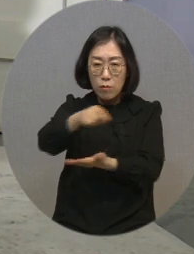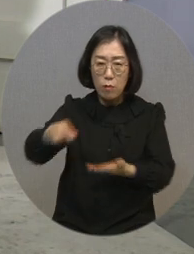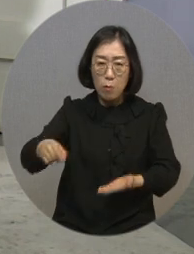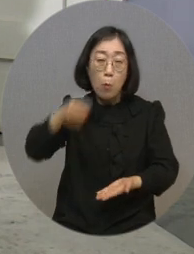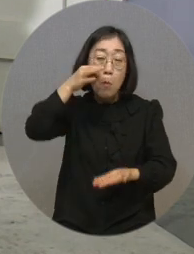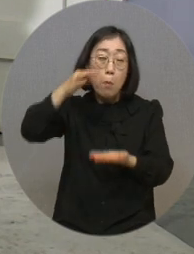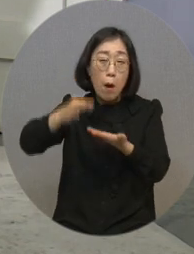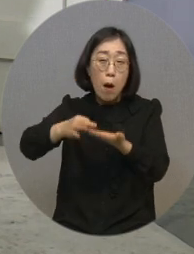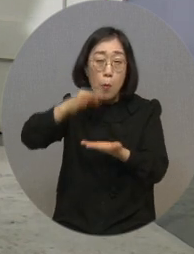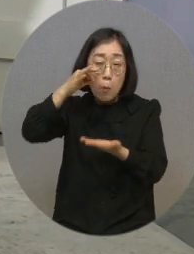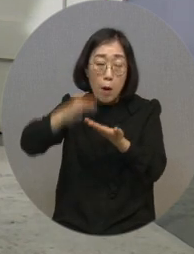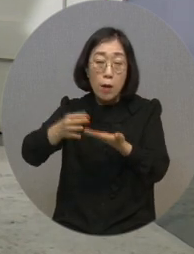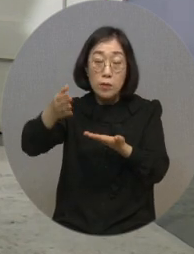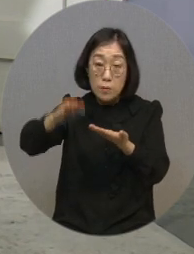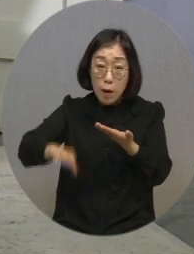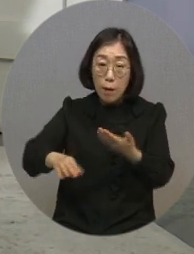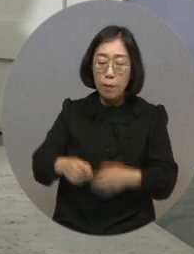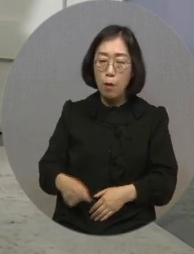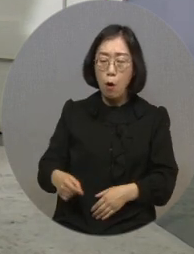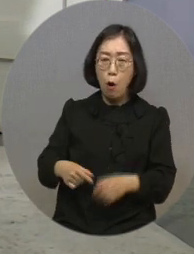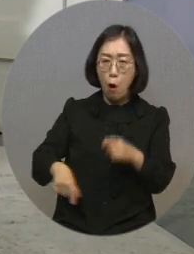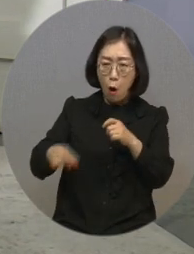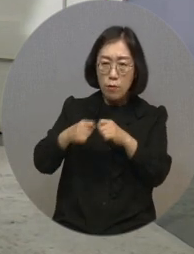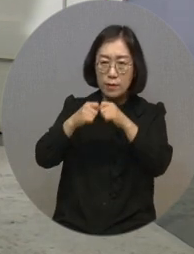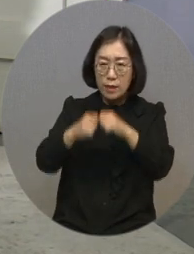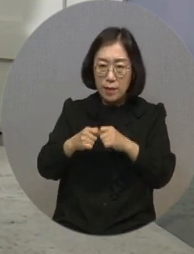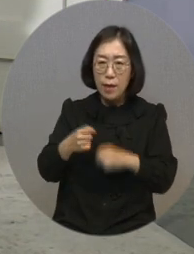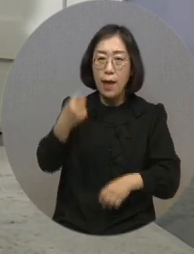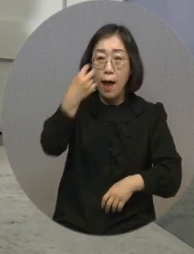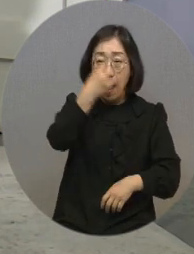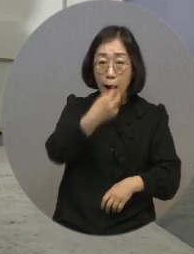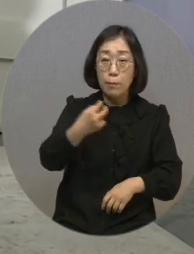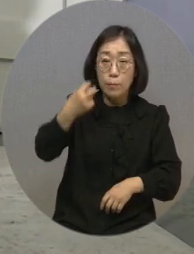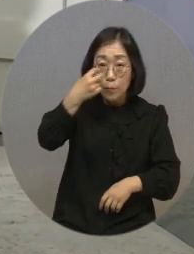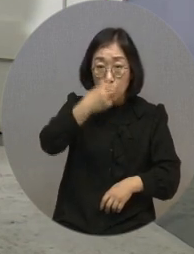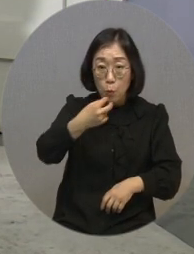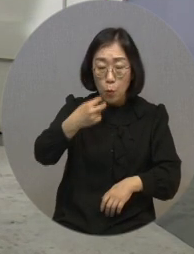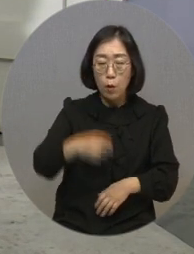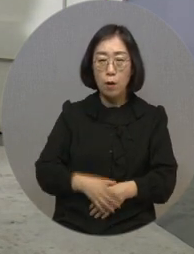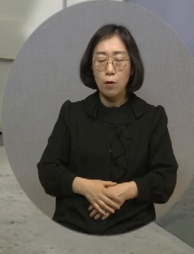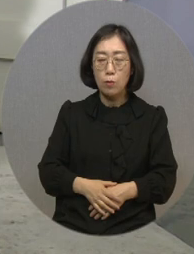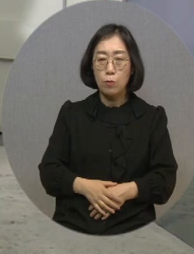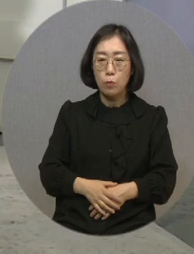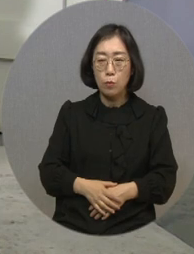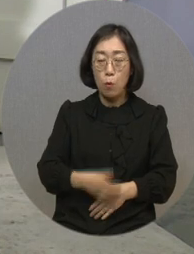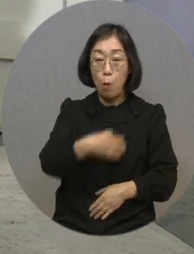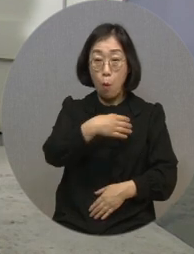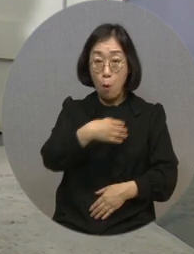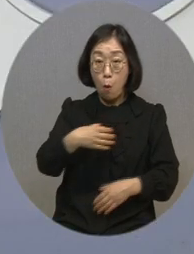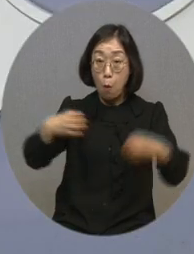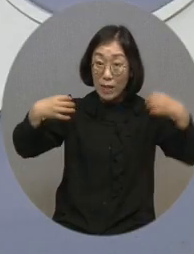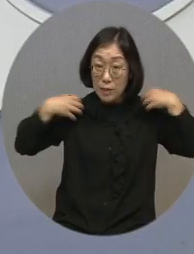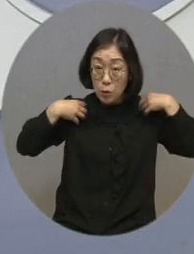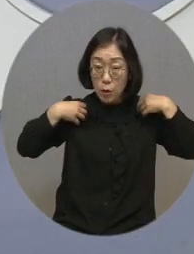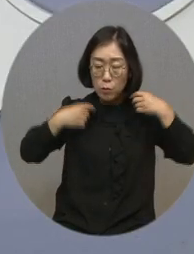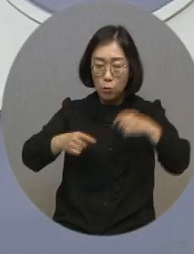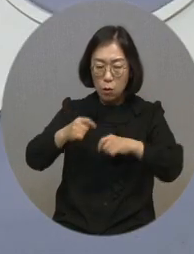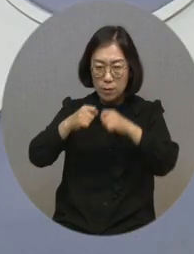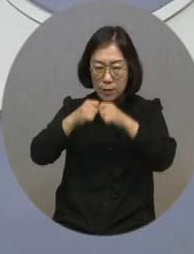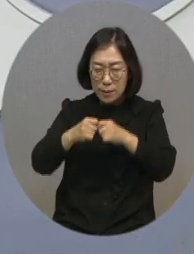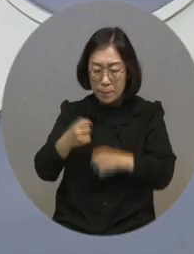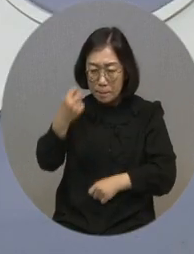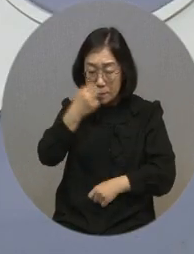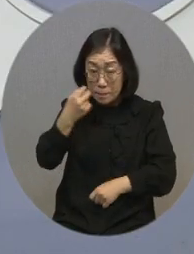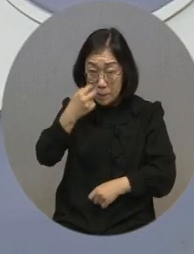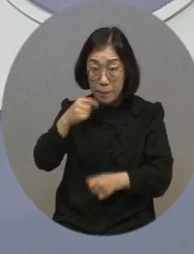같지만은 그거를 조금 더 관리 감독이나 아니면은 그 관청에서 관리를 잘했으면은 그런 사고들이